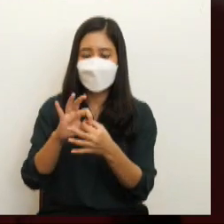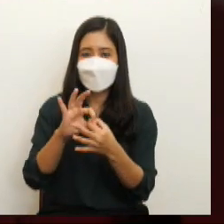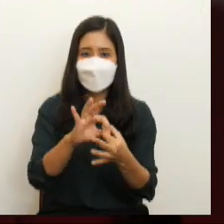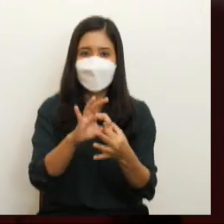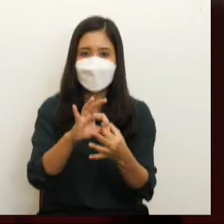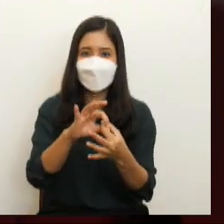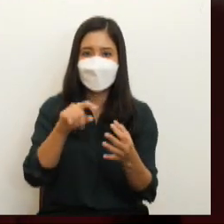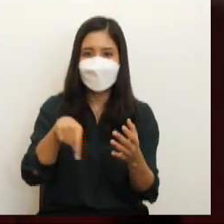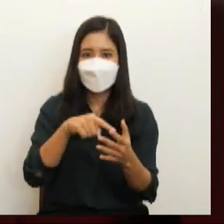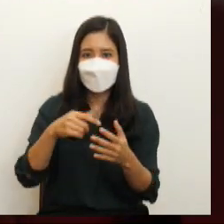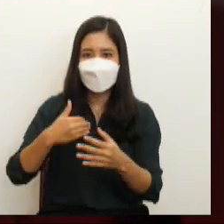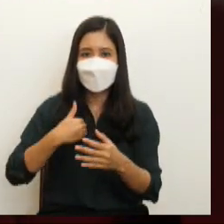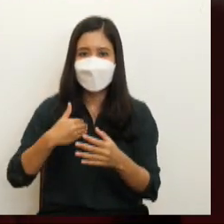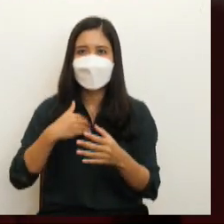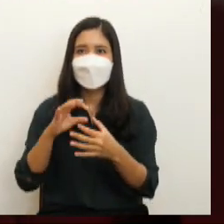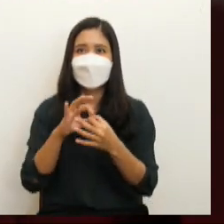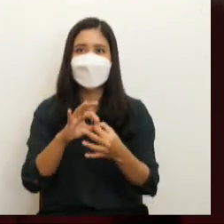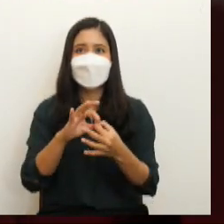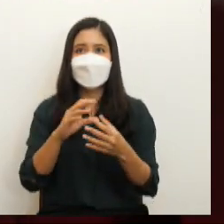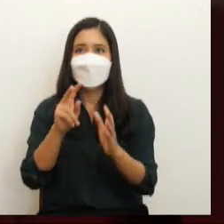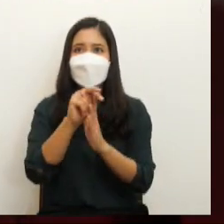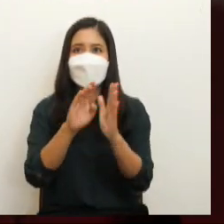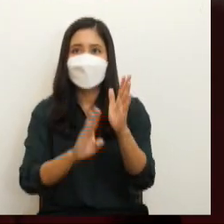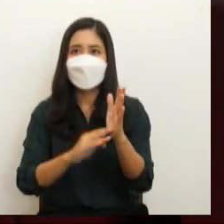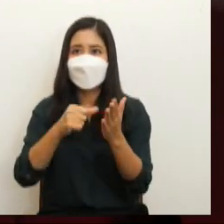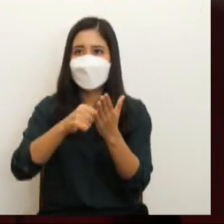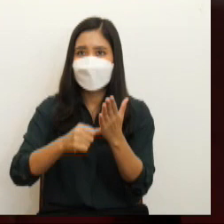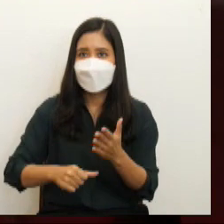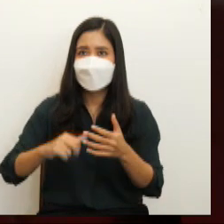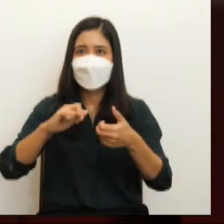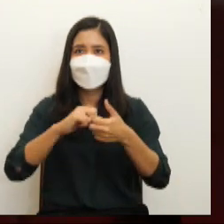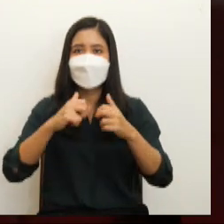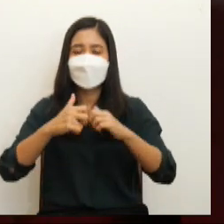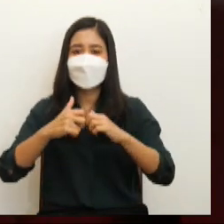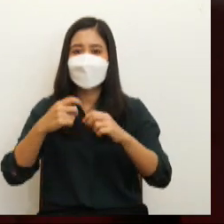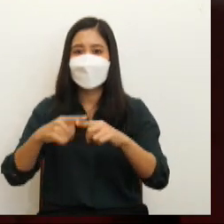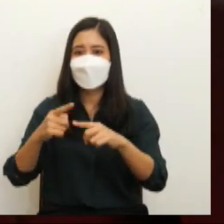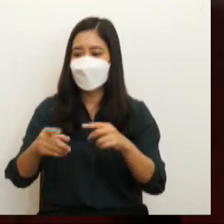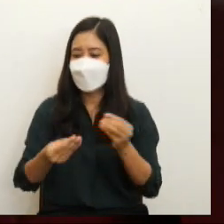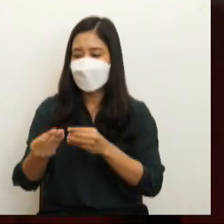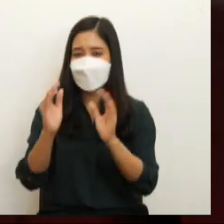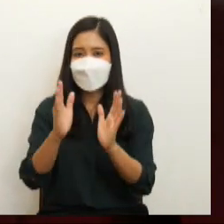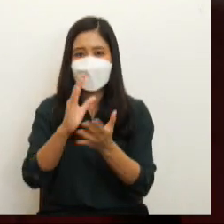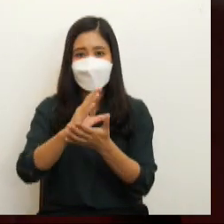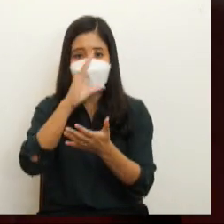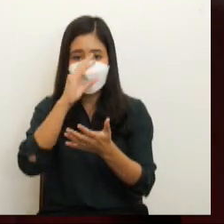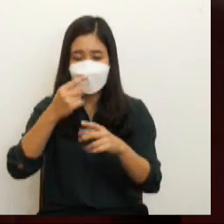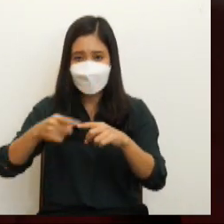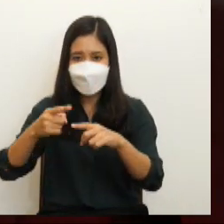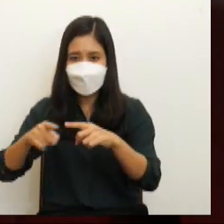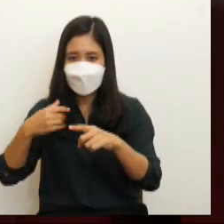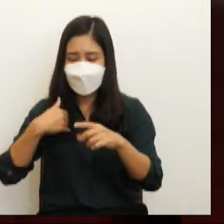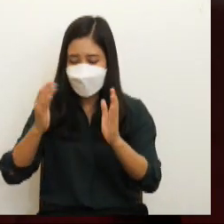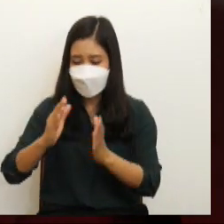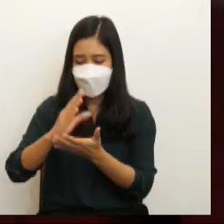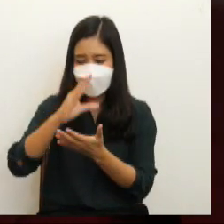งานอาชีวศึกษาระบบทวิภาคีก็จะดำเนินการแก้ไขปัญหาให้ค่ะสำหรับนักเรียนทั้งสองท่านนี้เป็นนักเรียนในแผนกวิชา